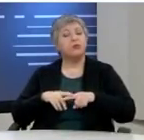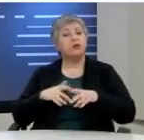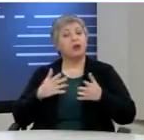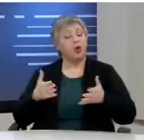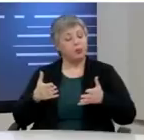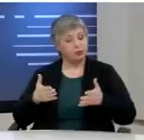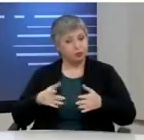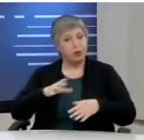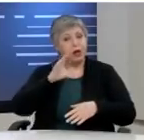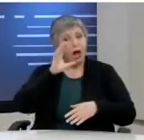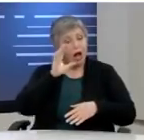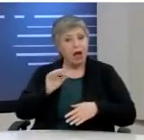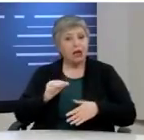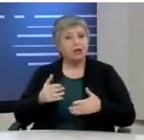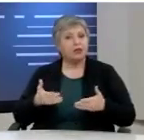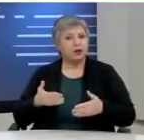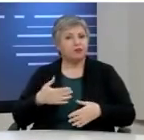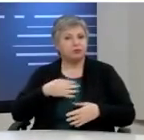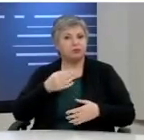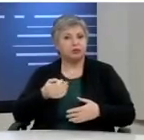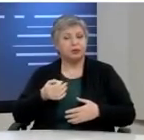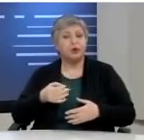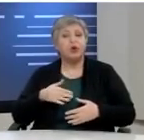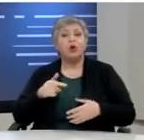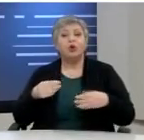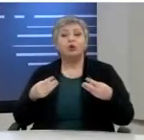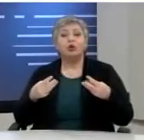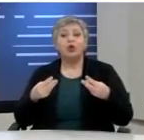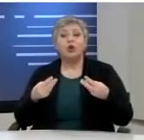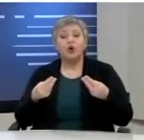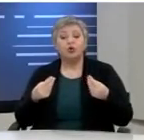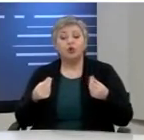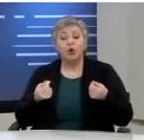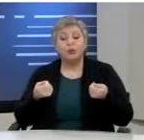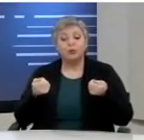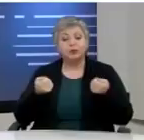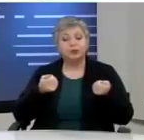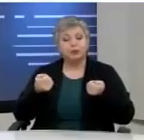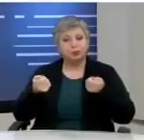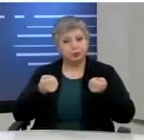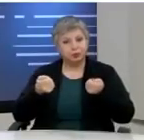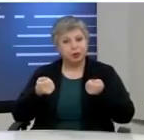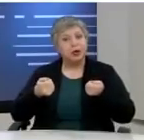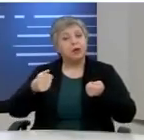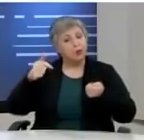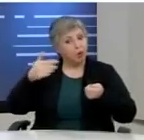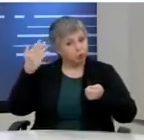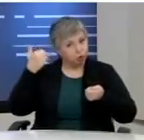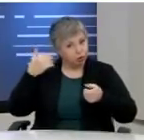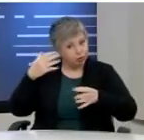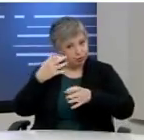επίσης η αλήθεια είναι ότι ο χειρισμός αργότερα αυτής της επιτυχίας από την ίδια την κυβέρνηση που το